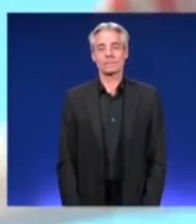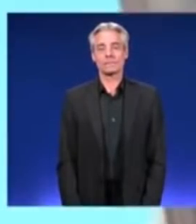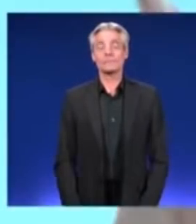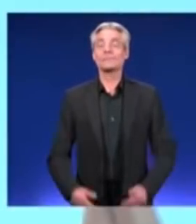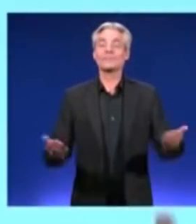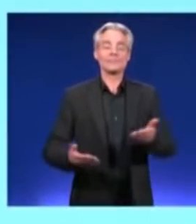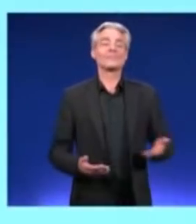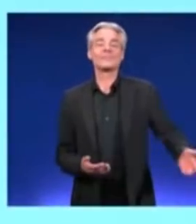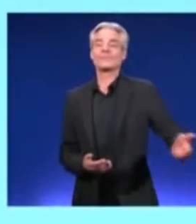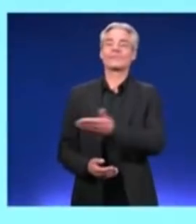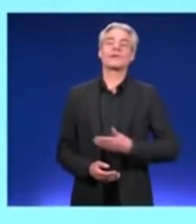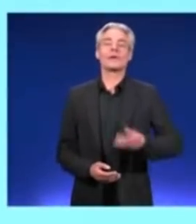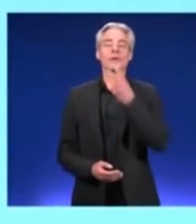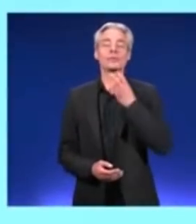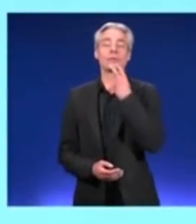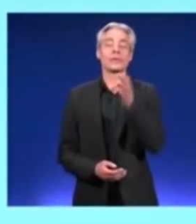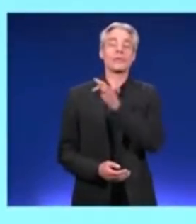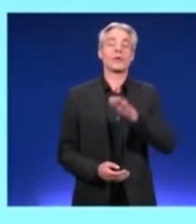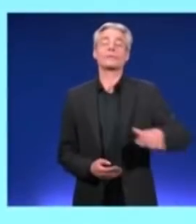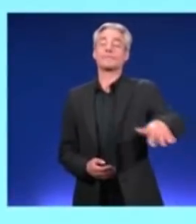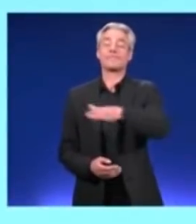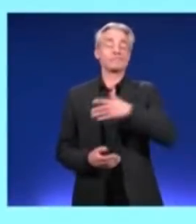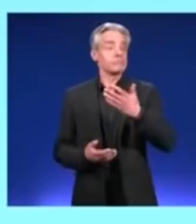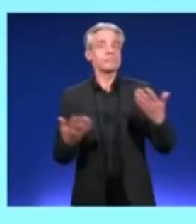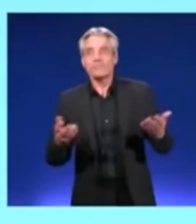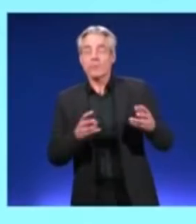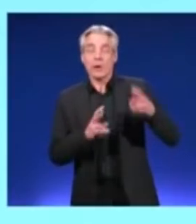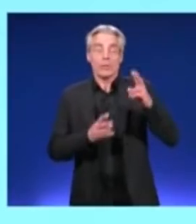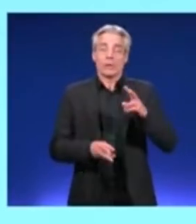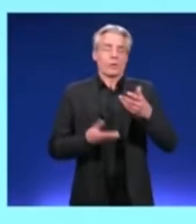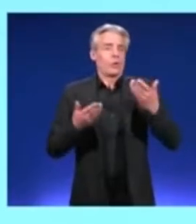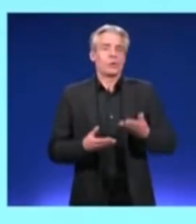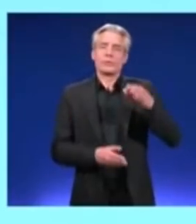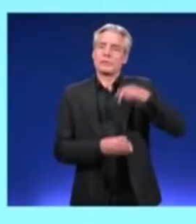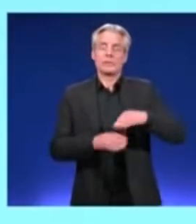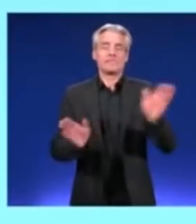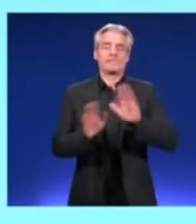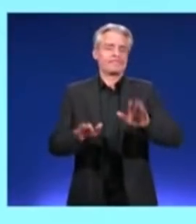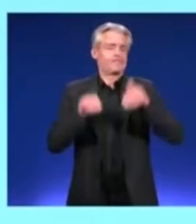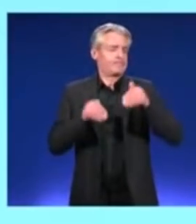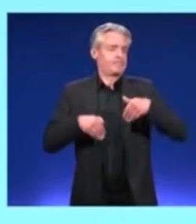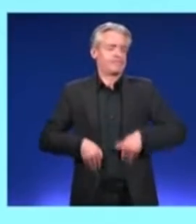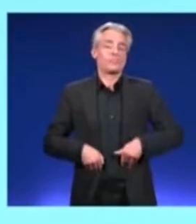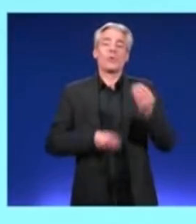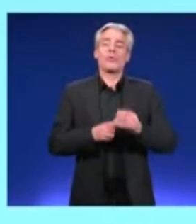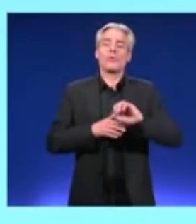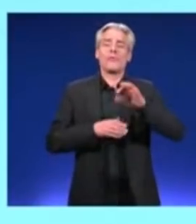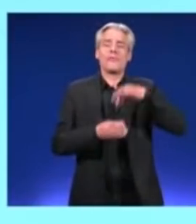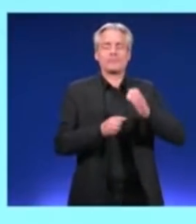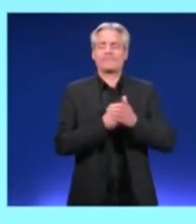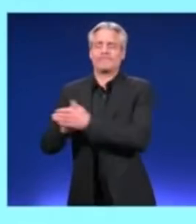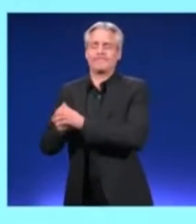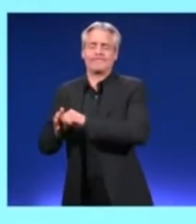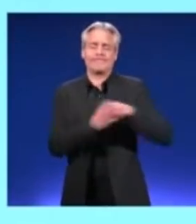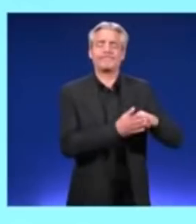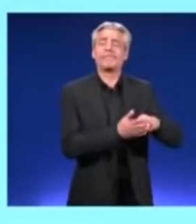À tous nos compatriotes qui se sont tournés vers l'abstention ou le vote extrême, soit